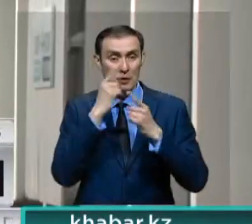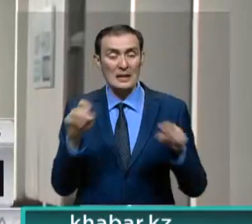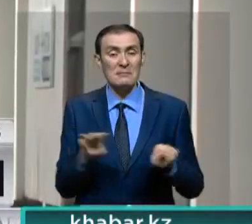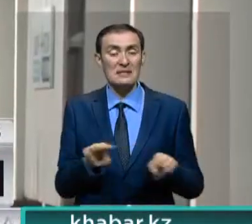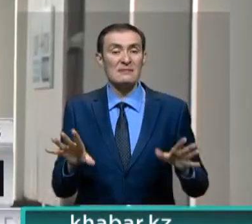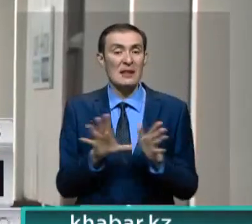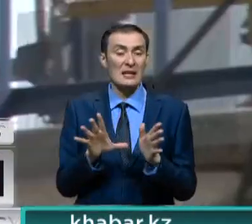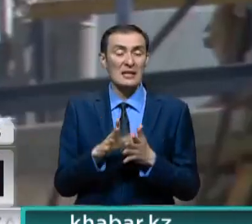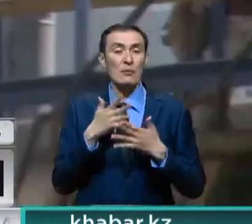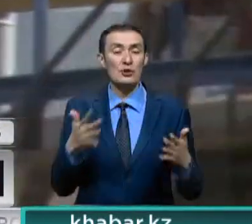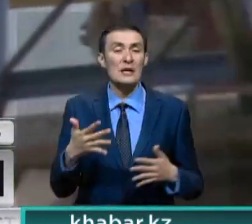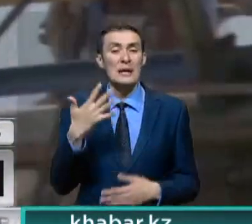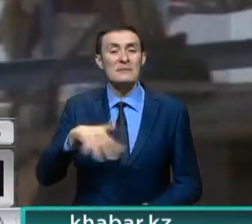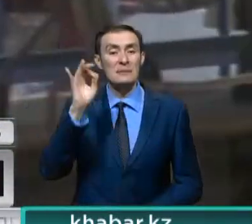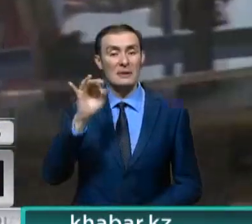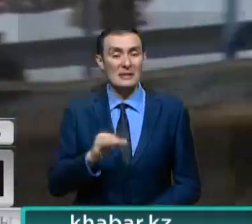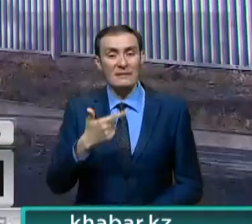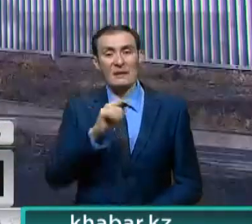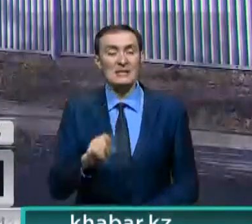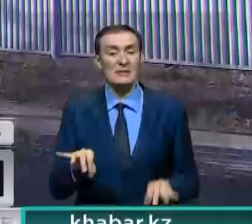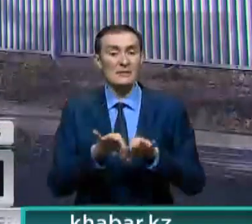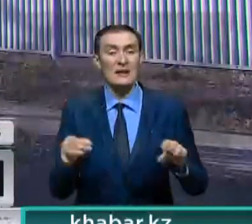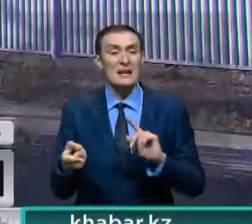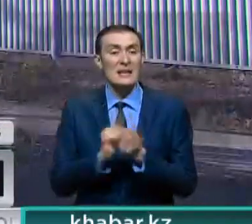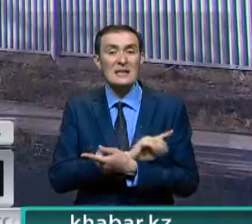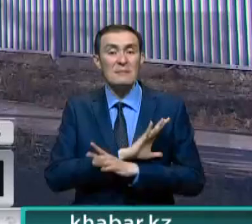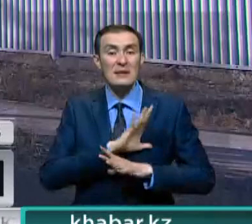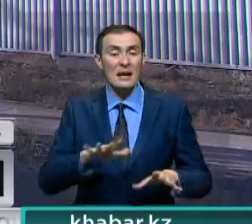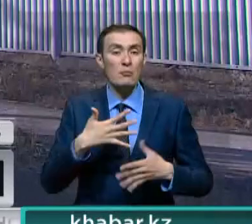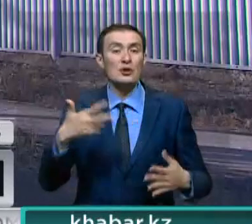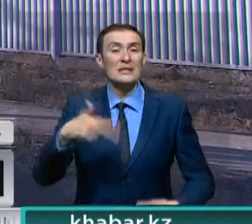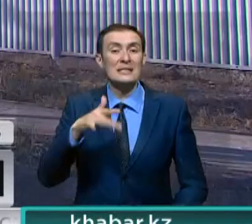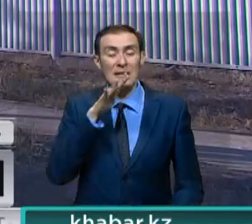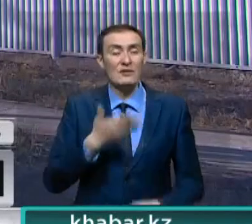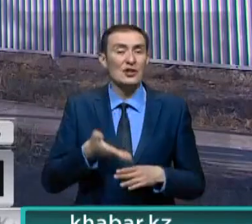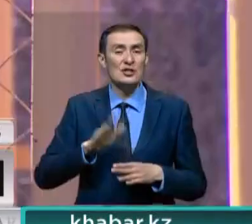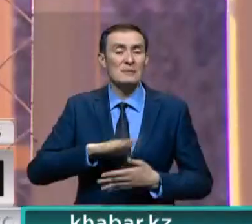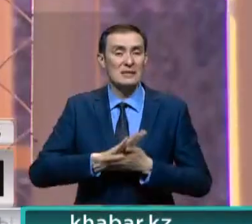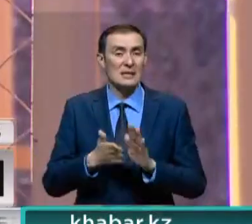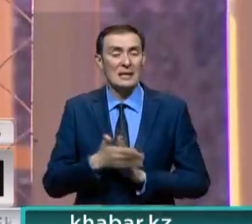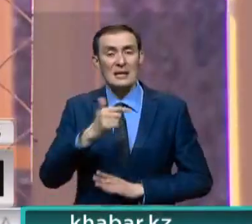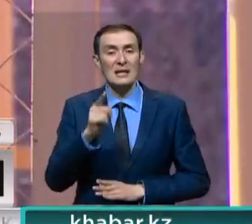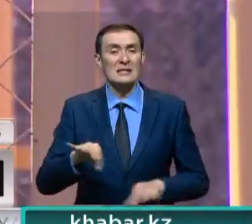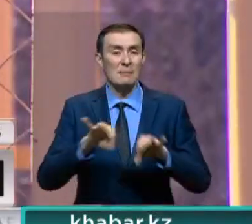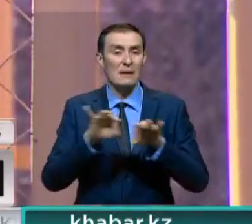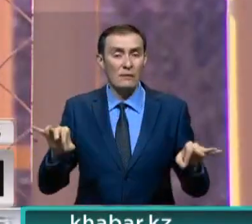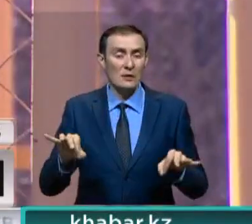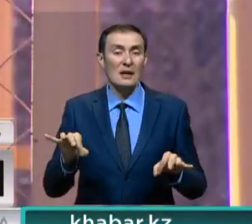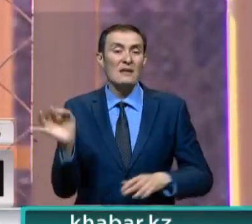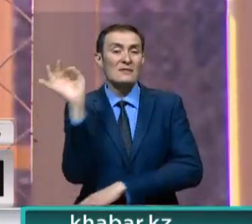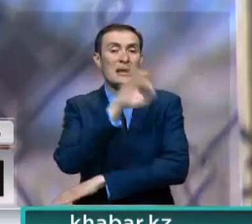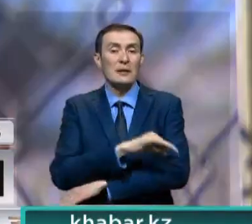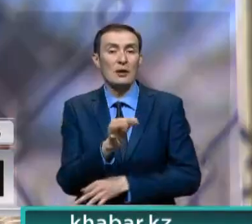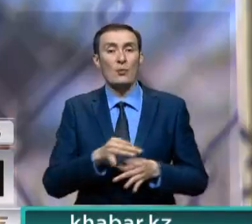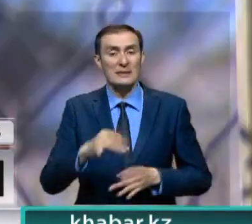данным Минэнерго, свыше половины газовых сетей не меняли больше 30 лет. В критическом состоянии газопроводы в западной части